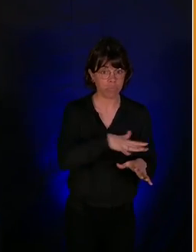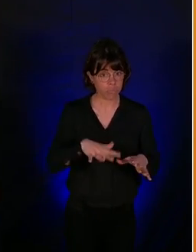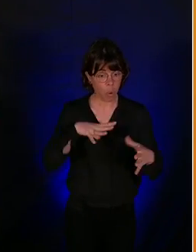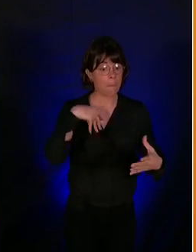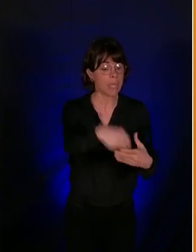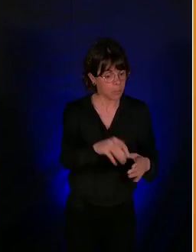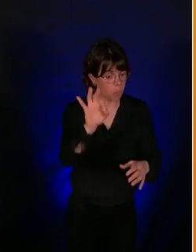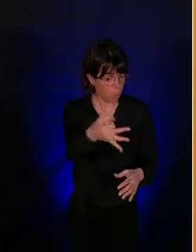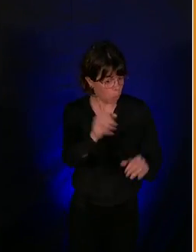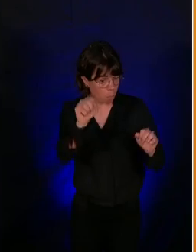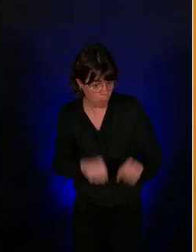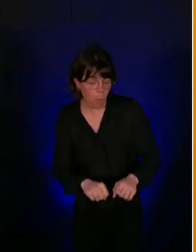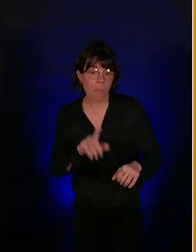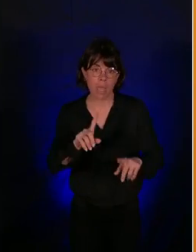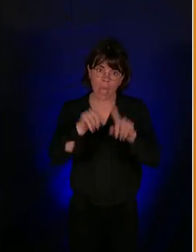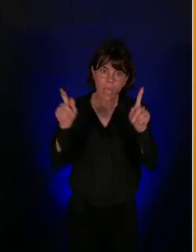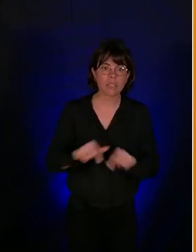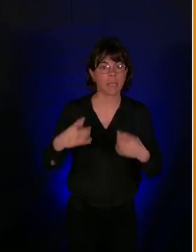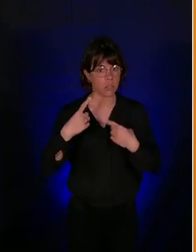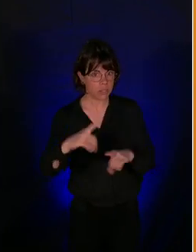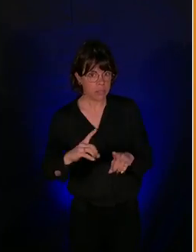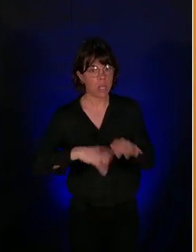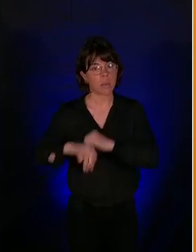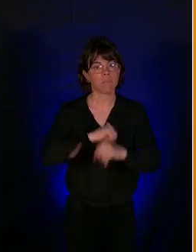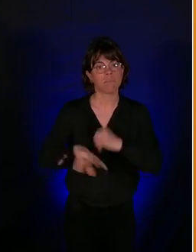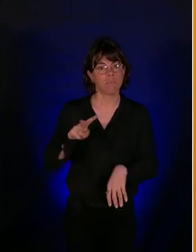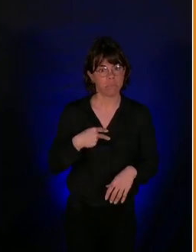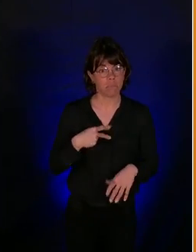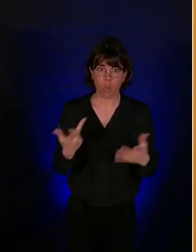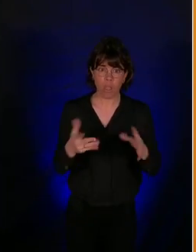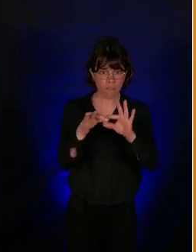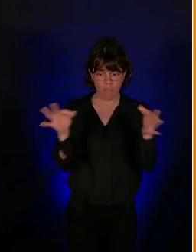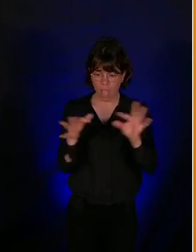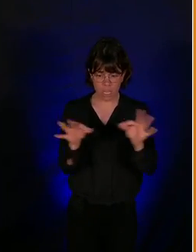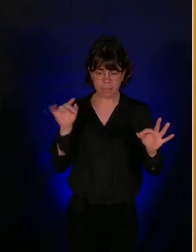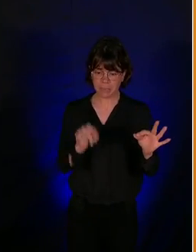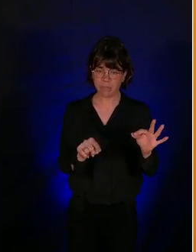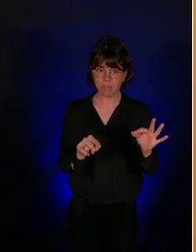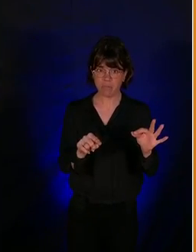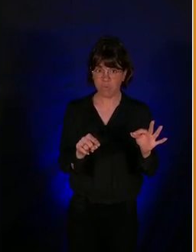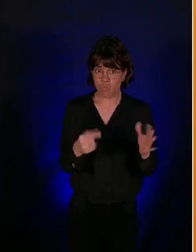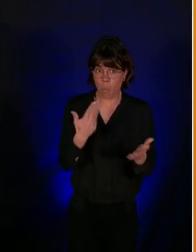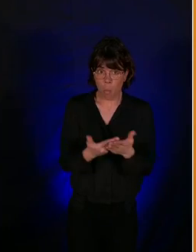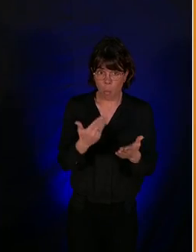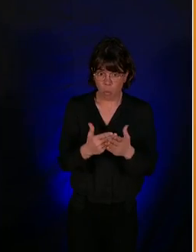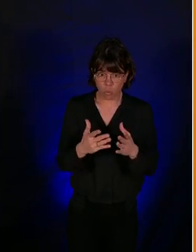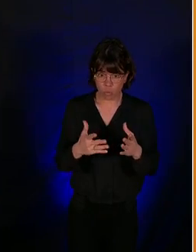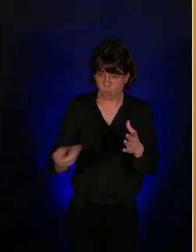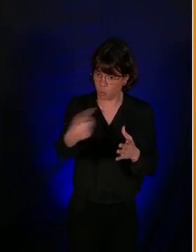participer mais dans le respect de la démocratie de notre organisation donc cette formulation qu'on a trouvé inclu tes